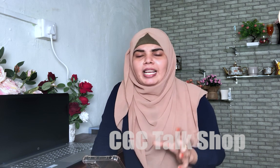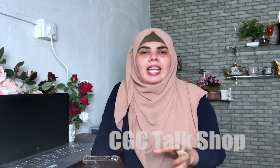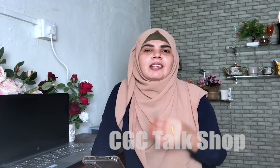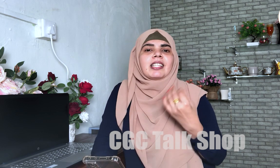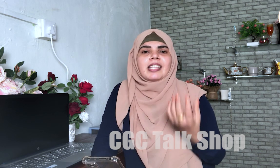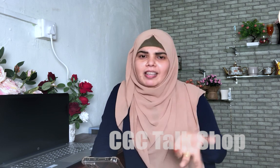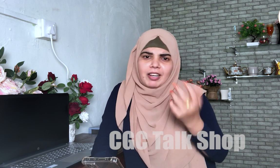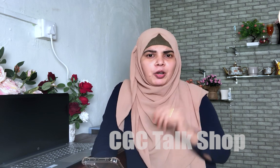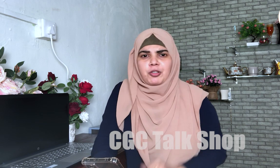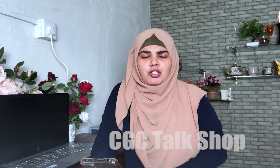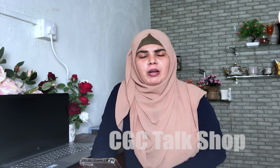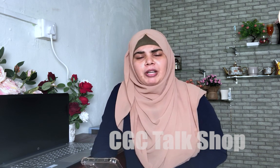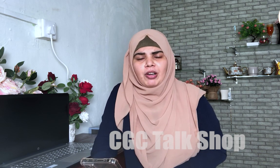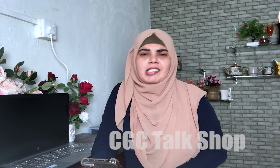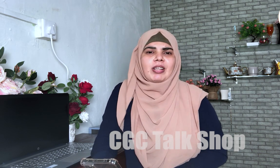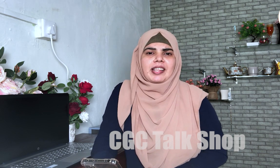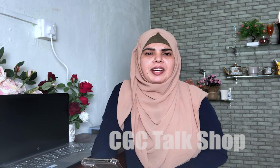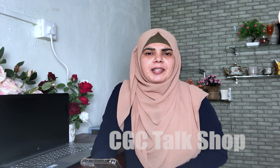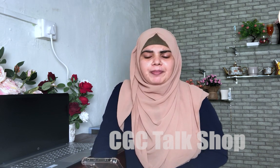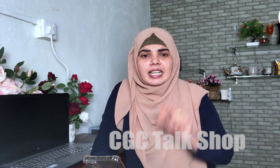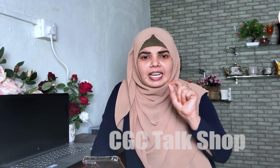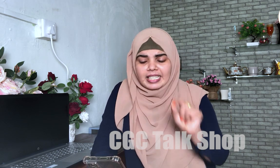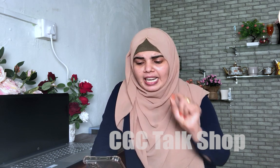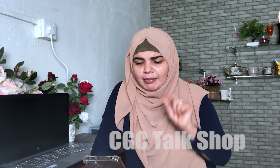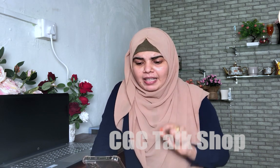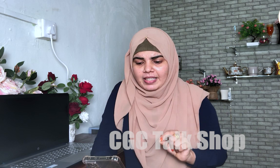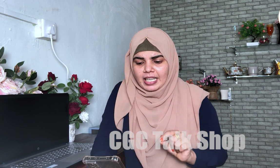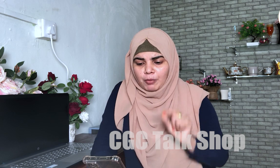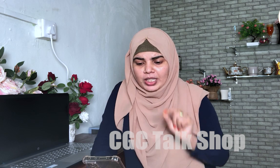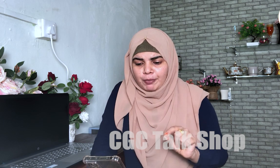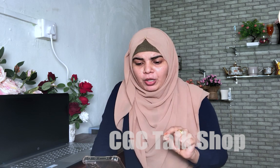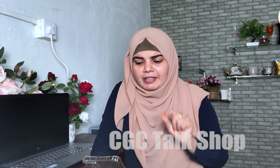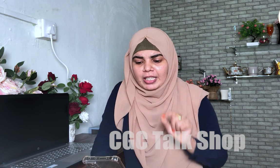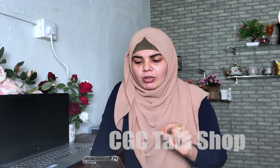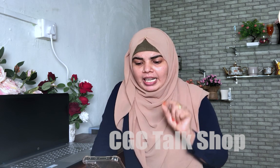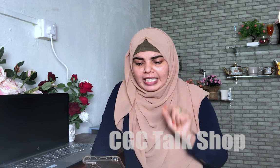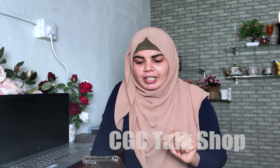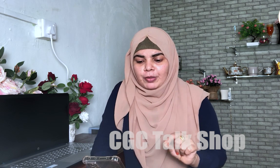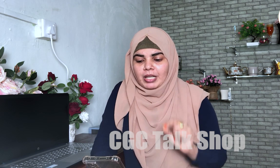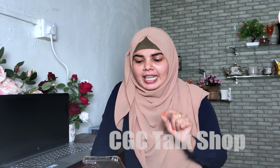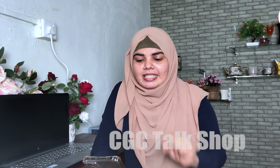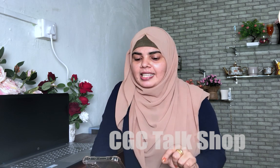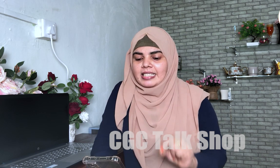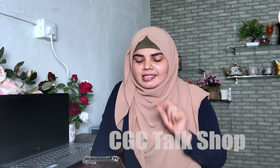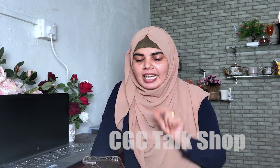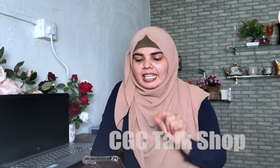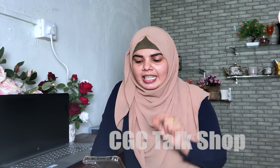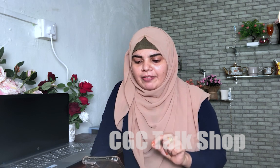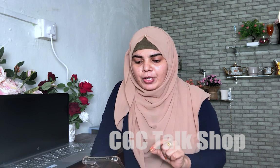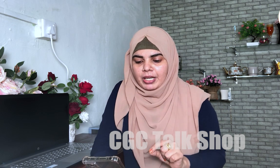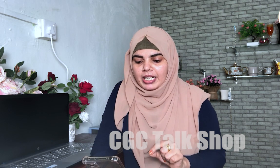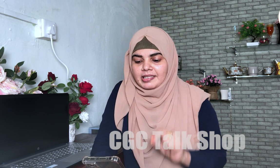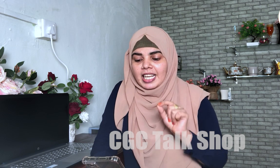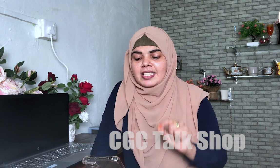கேட்டிருந்தாரு. உண்மையிலே இது வந்து சிரிக்க வேண்டிய ஒரு விஷயம் அப்படின்னு அவர் சொல்லியிருந்தாரு. 2 கிராம் அளவுல போதைப் பொருளை வைத்துள்ள அனைவரையும் கைது செய்து சிறையில்